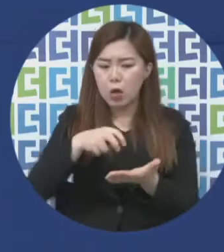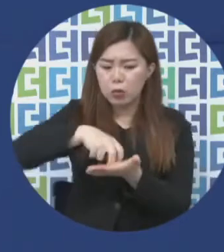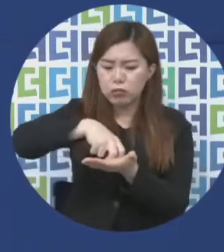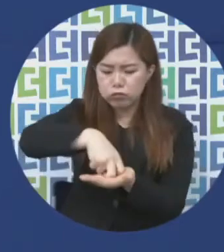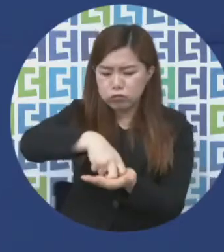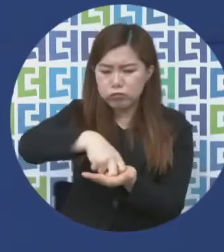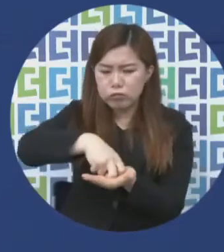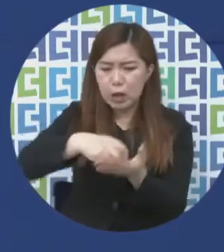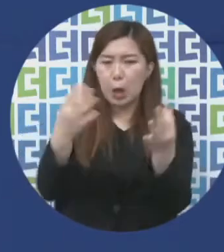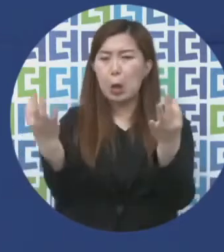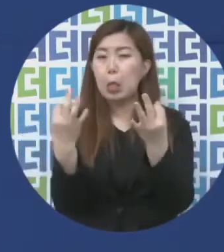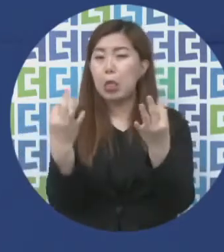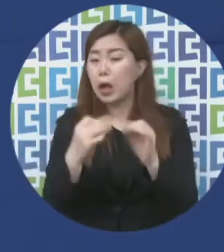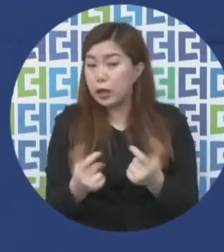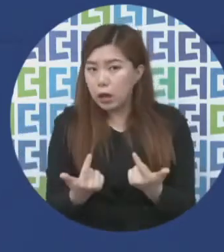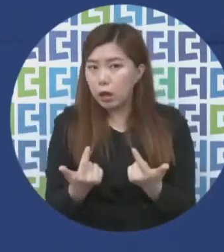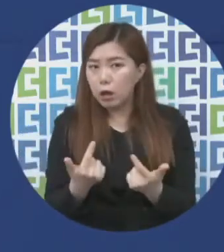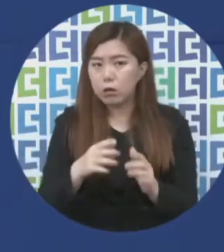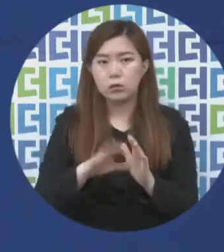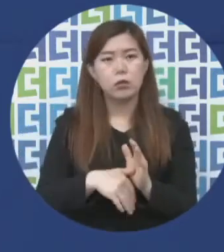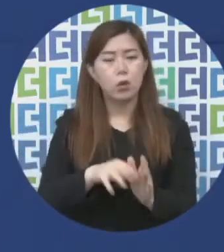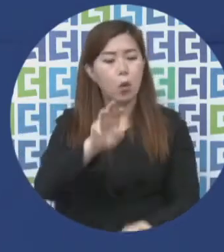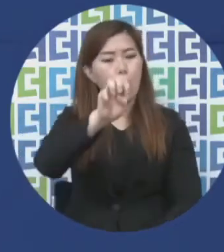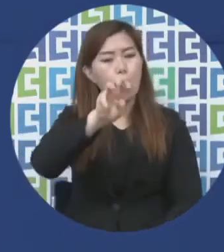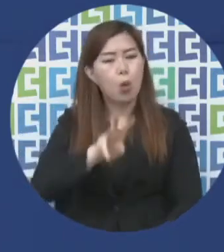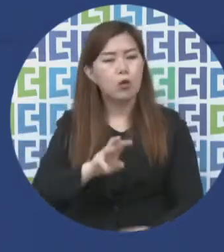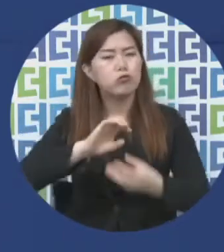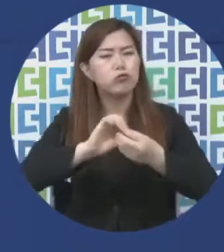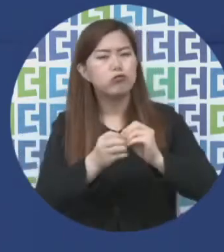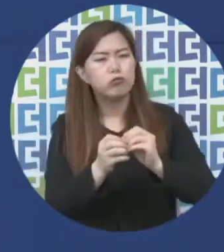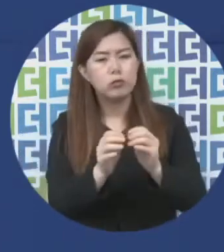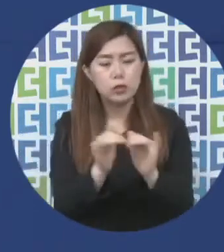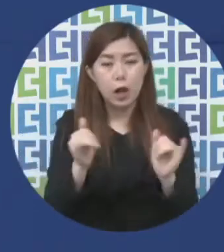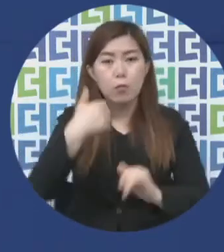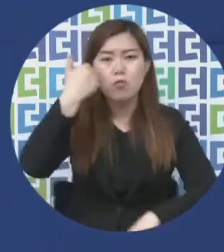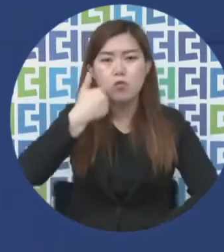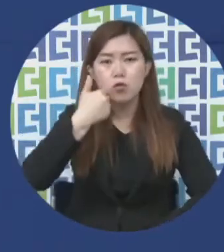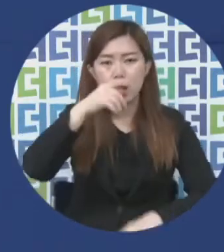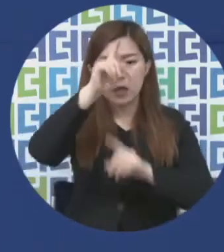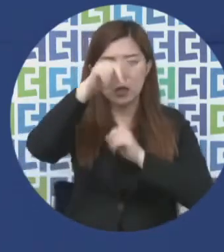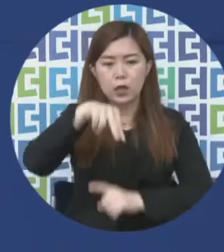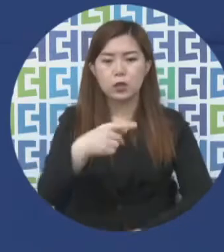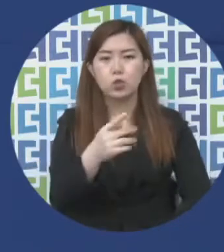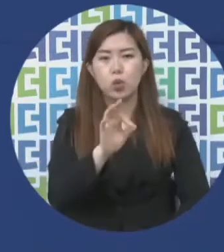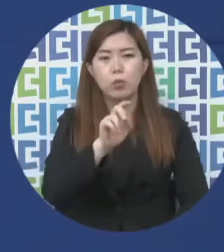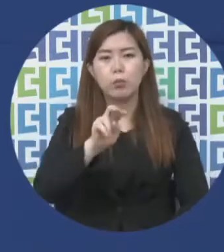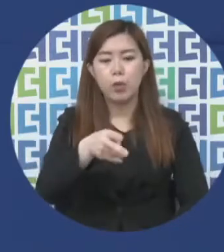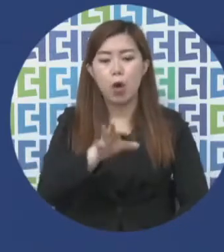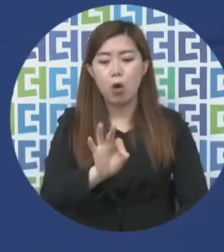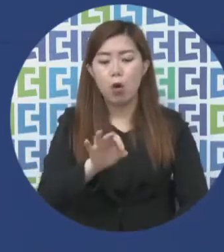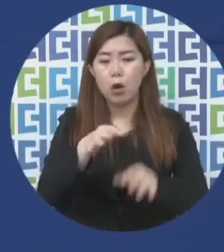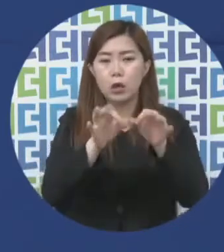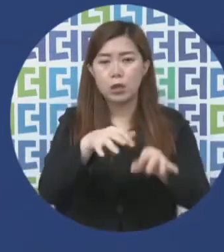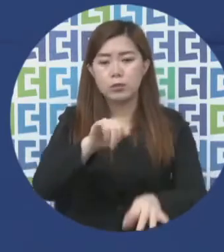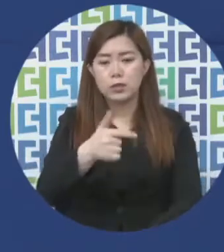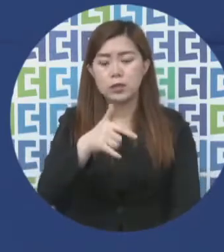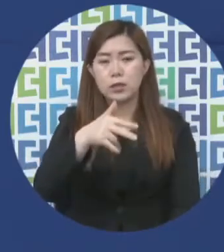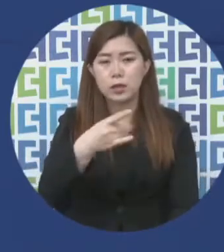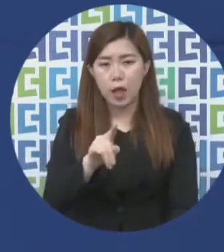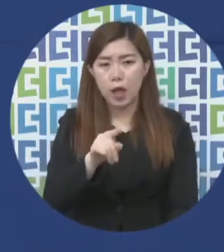아니라면 광주 모독자 김술래, 이종명, 김진태를